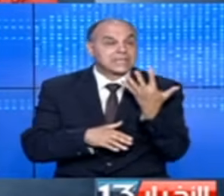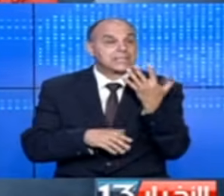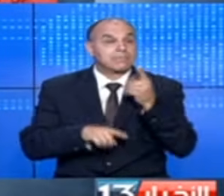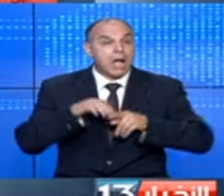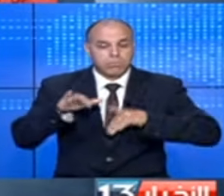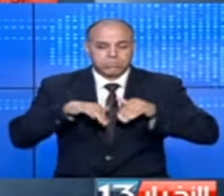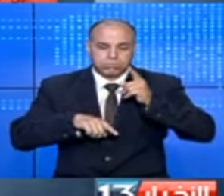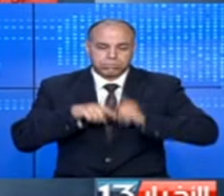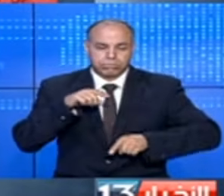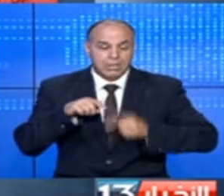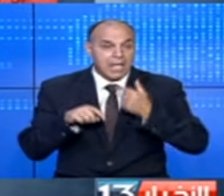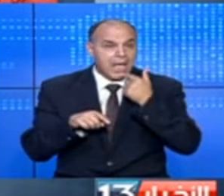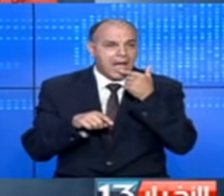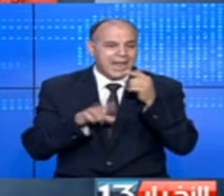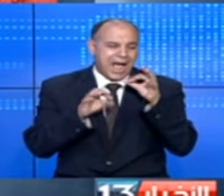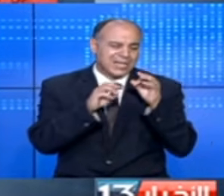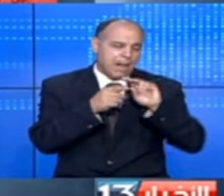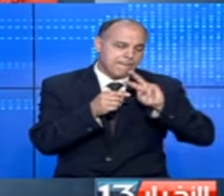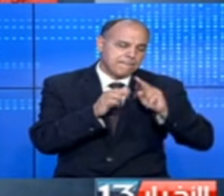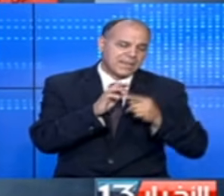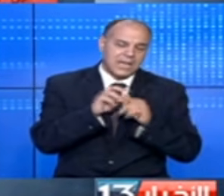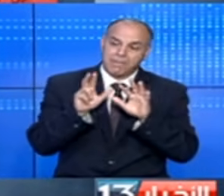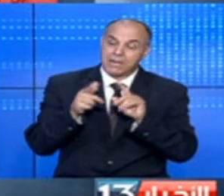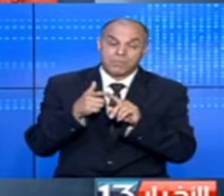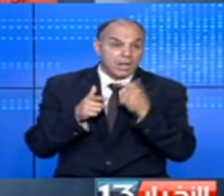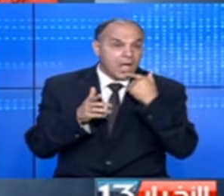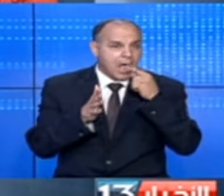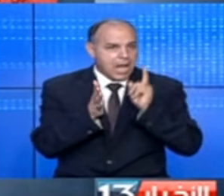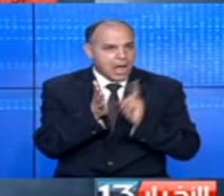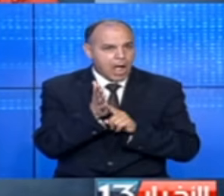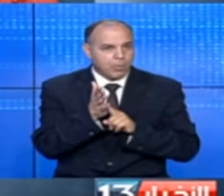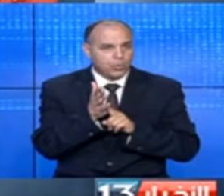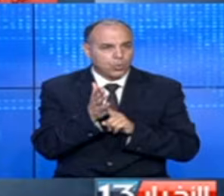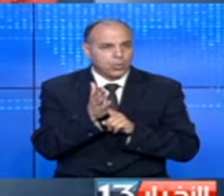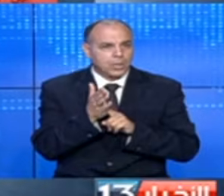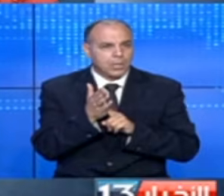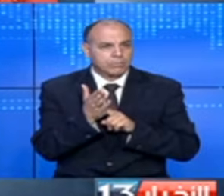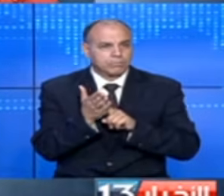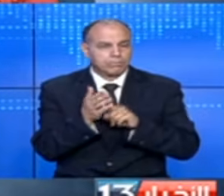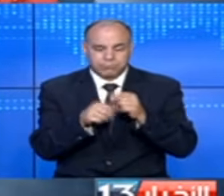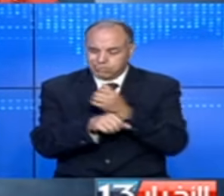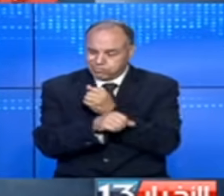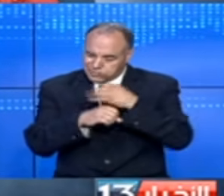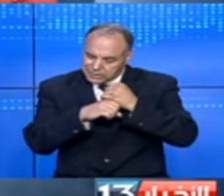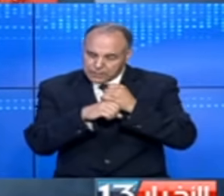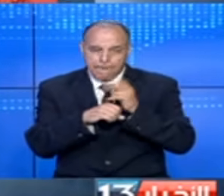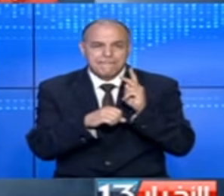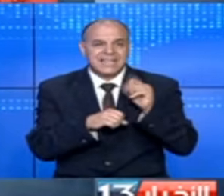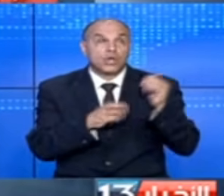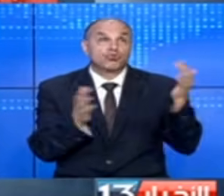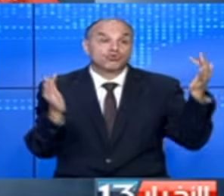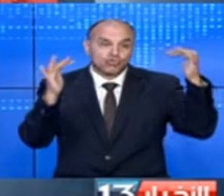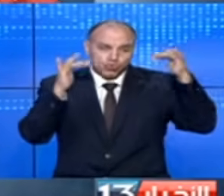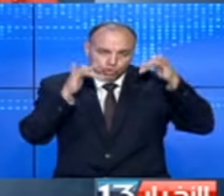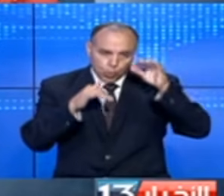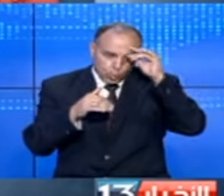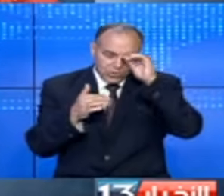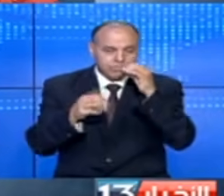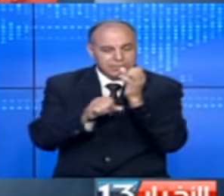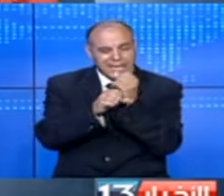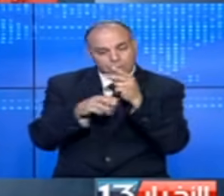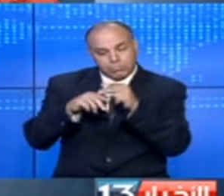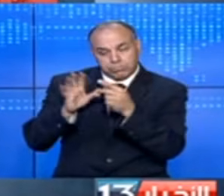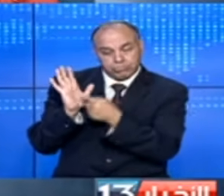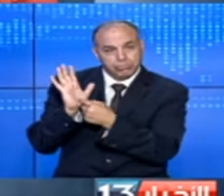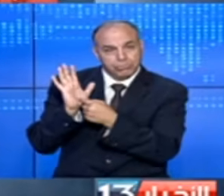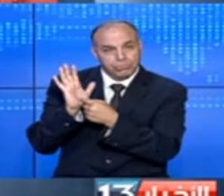صباحا عوضا عن الساعة 10 ليلا. ضرورة الاستظهار بتحليل PCR لكل الوافدين على تونس لا